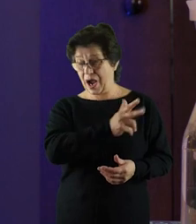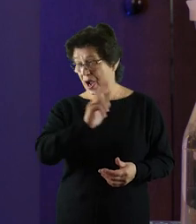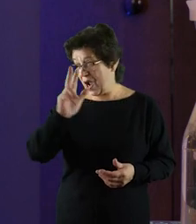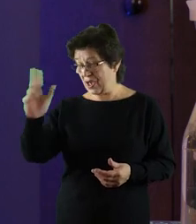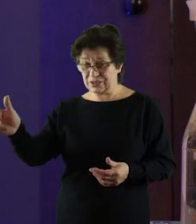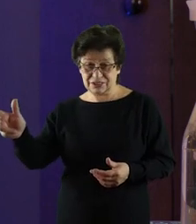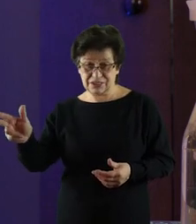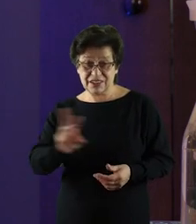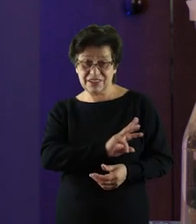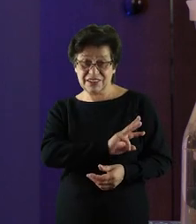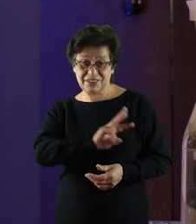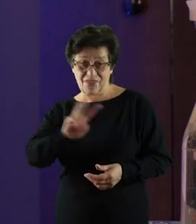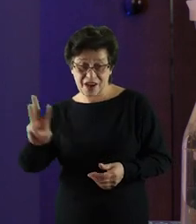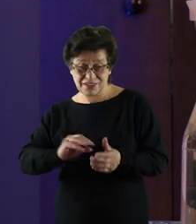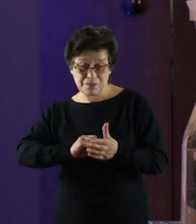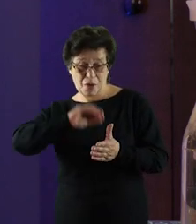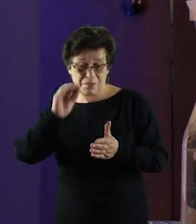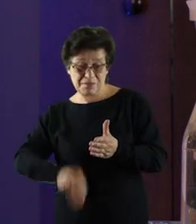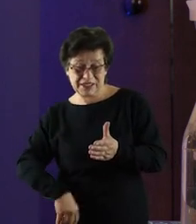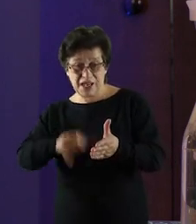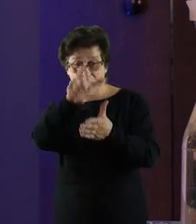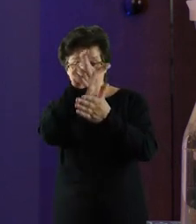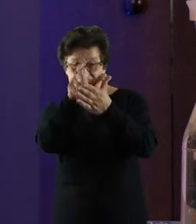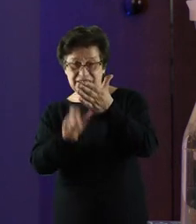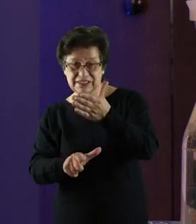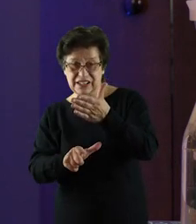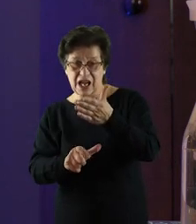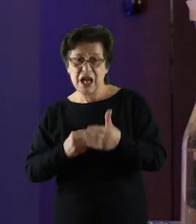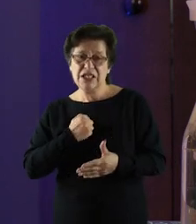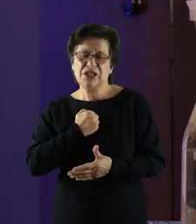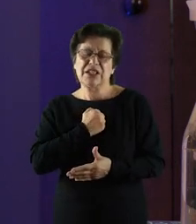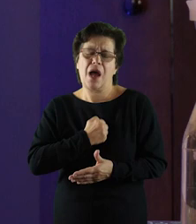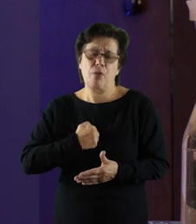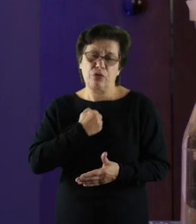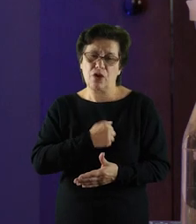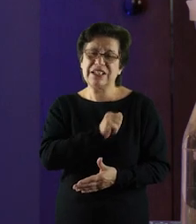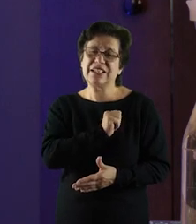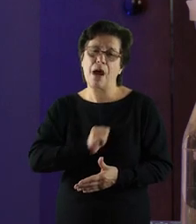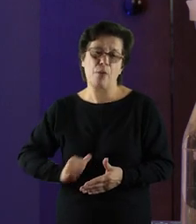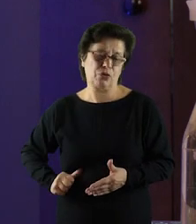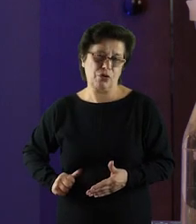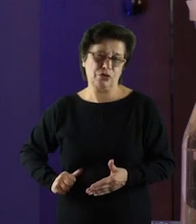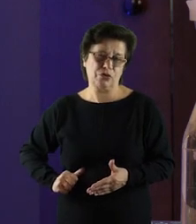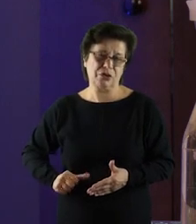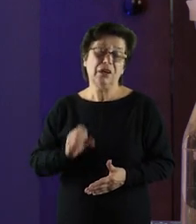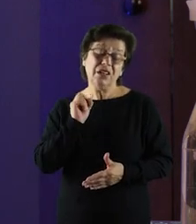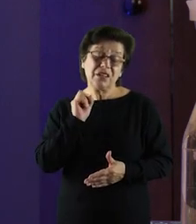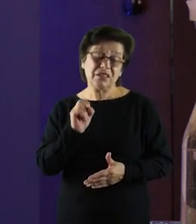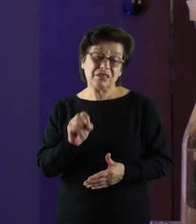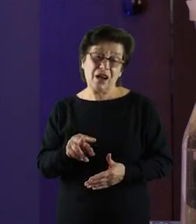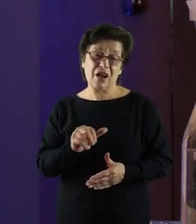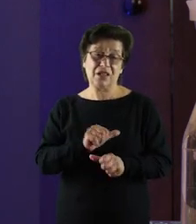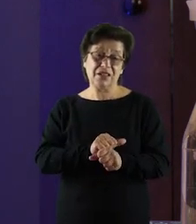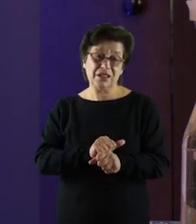każdy z was podpisał listę samotności, że przez jakąś chwilkę czujemy się niekomfortowo. I tak to, kochani, jest,